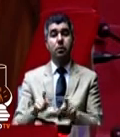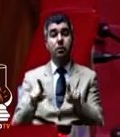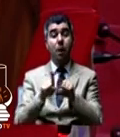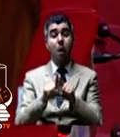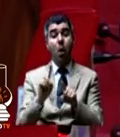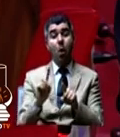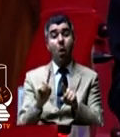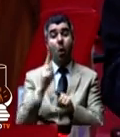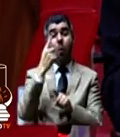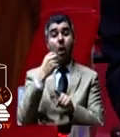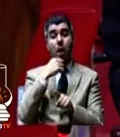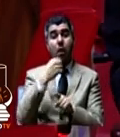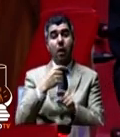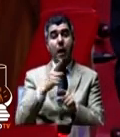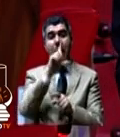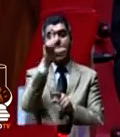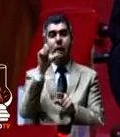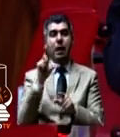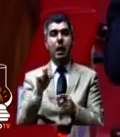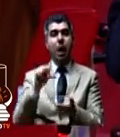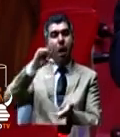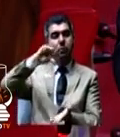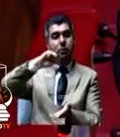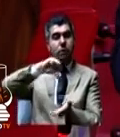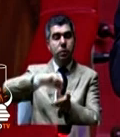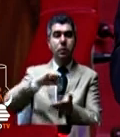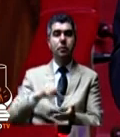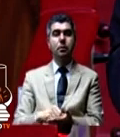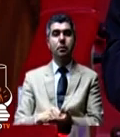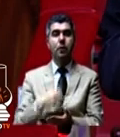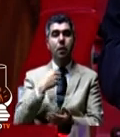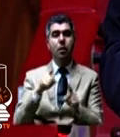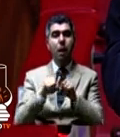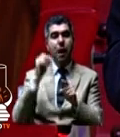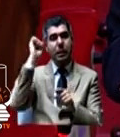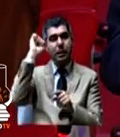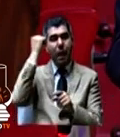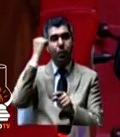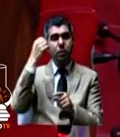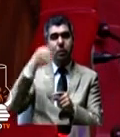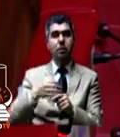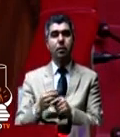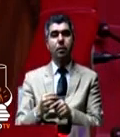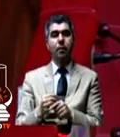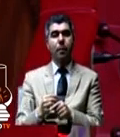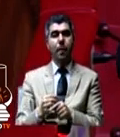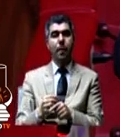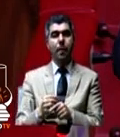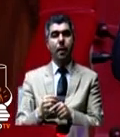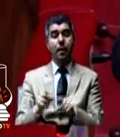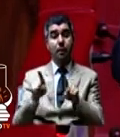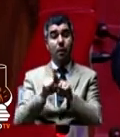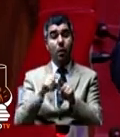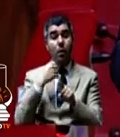نعملوا اول قاعده في افريقيا ديال تداريب لي ترافو براتيك ما بيك